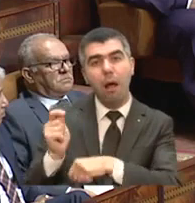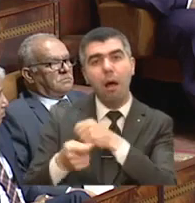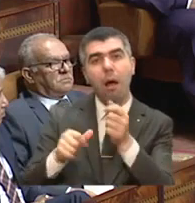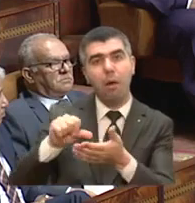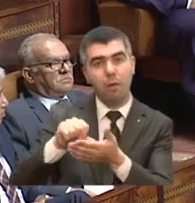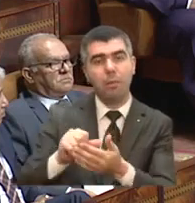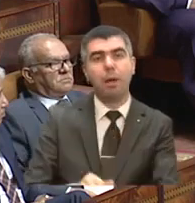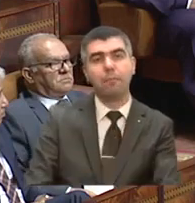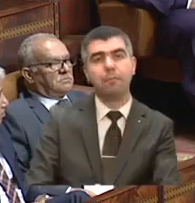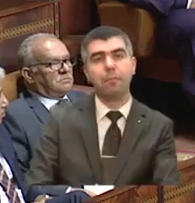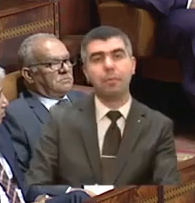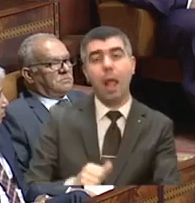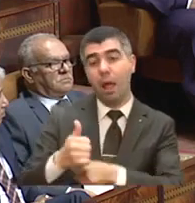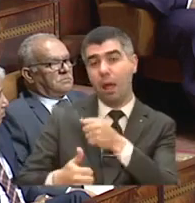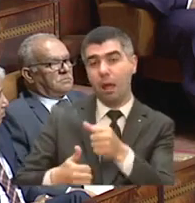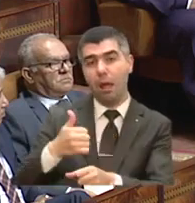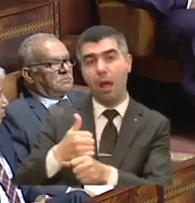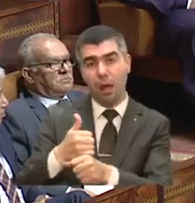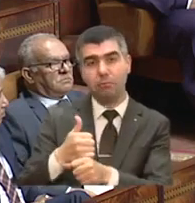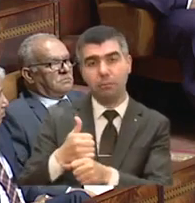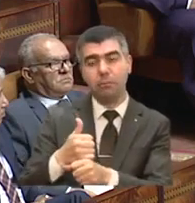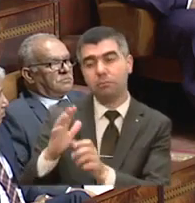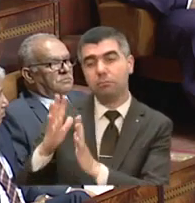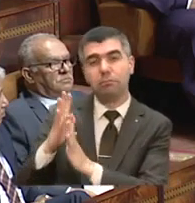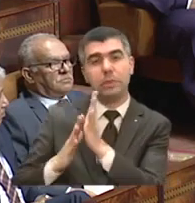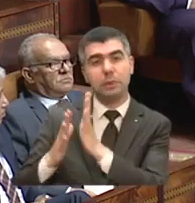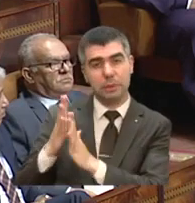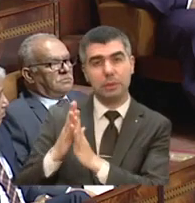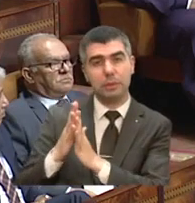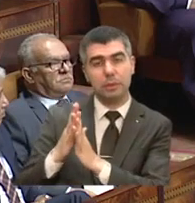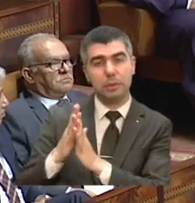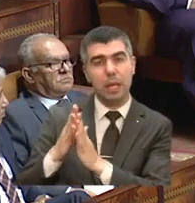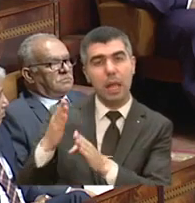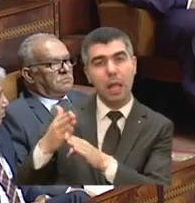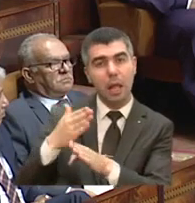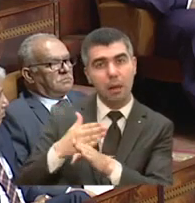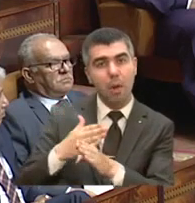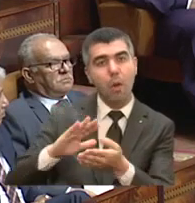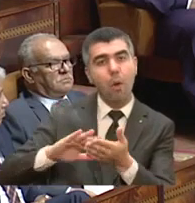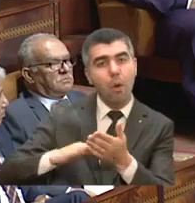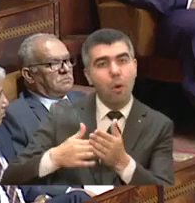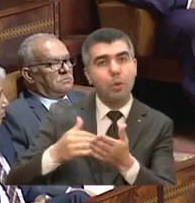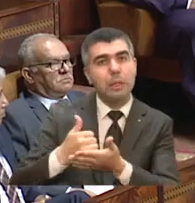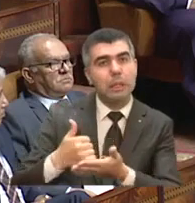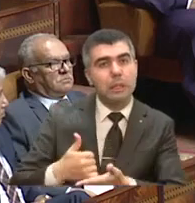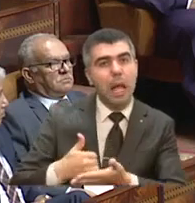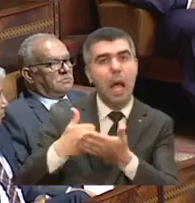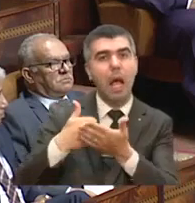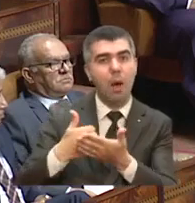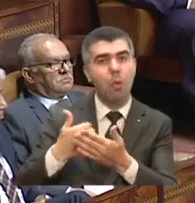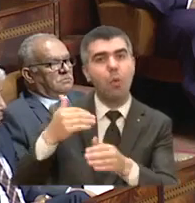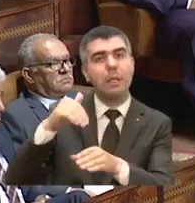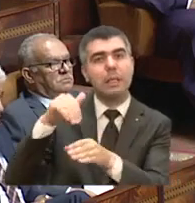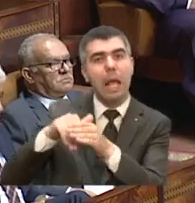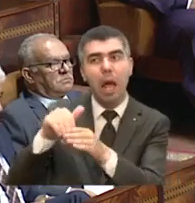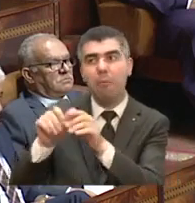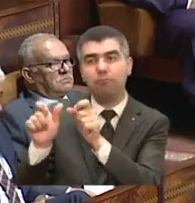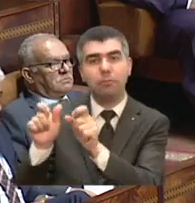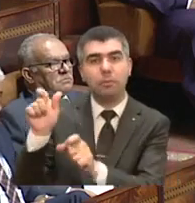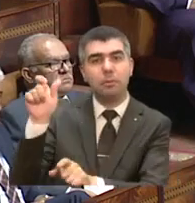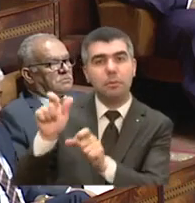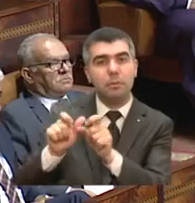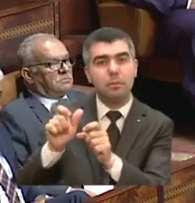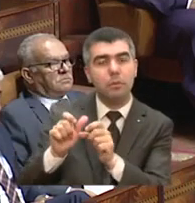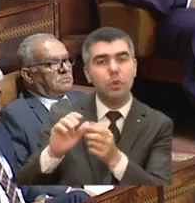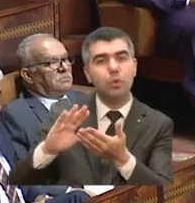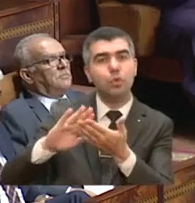السنة الماضية مرت على هذه الساكنة وضعية كارثية، وتعاون الجميع مع السلطة الإقليمية ومنتخبي ومجتمع